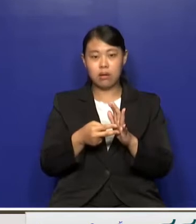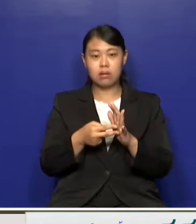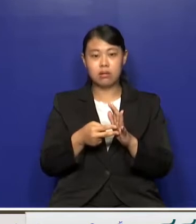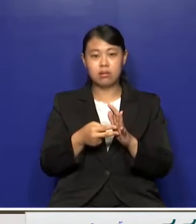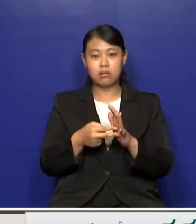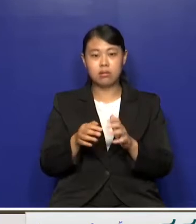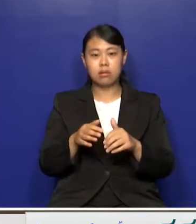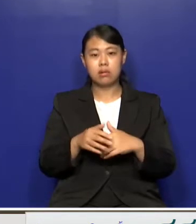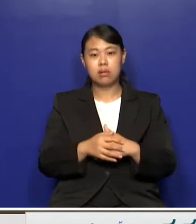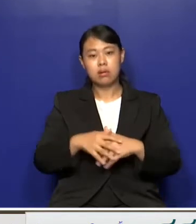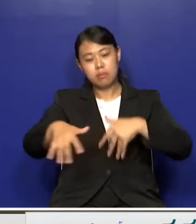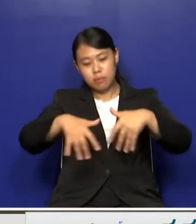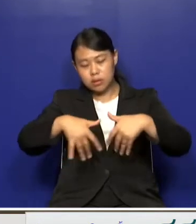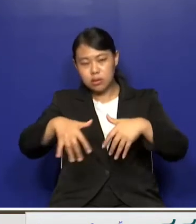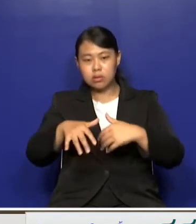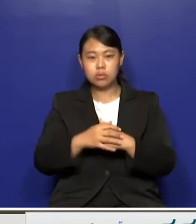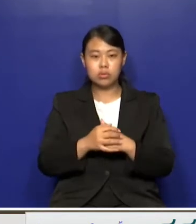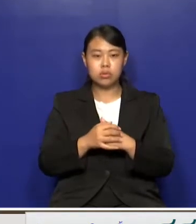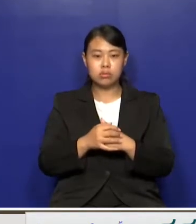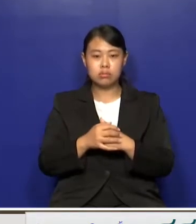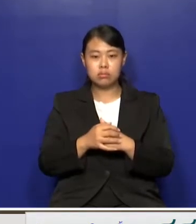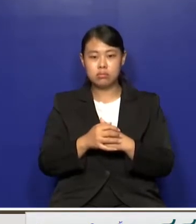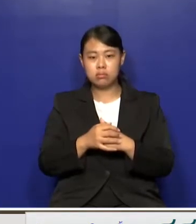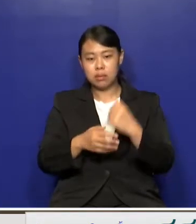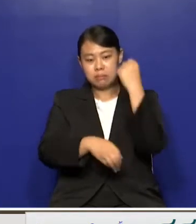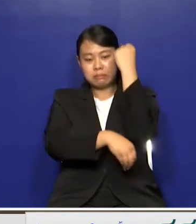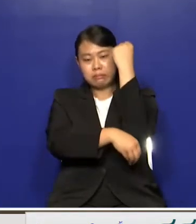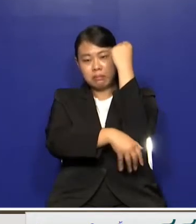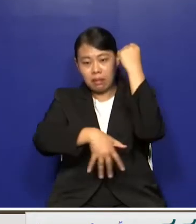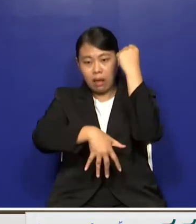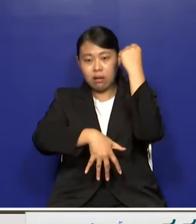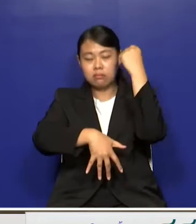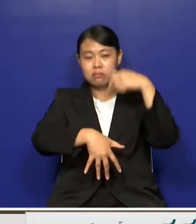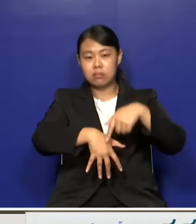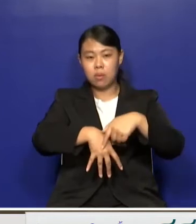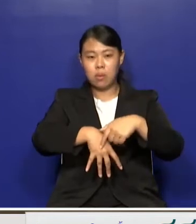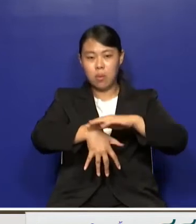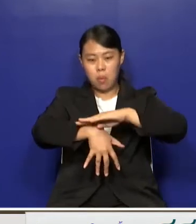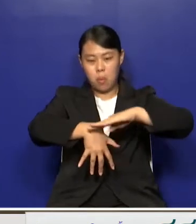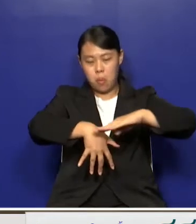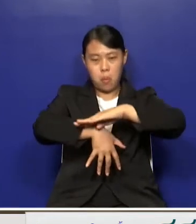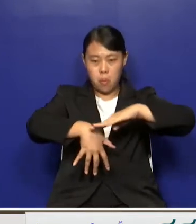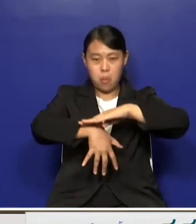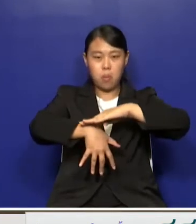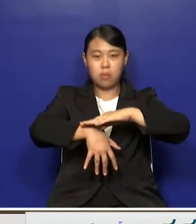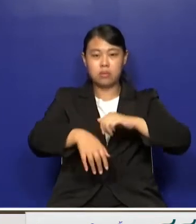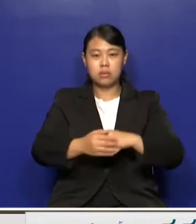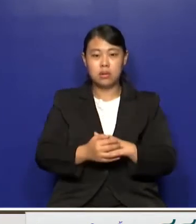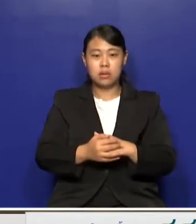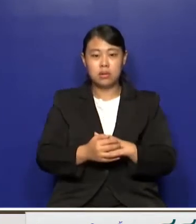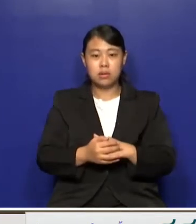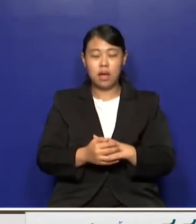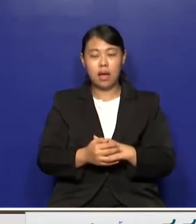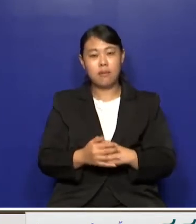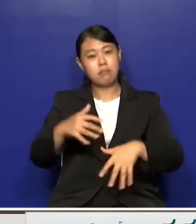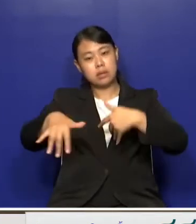ibeจน์อยู่ใต้ดินใต้ดนมต่ำอยู่แล้วให้ประชาชนชาวไทยอยู่บนยอดย่ามันได